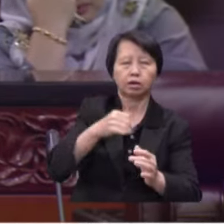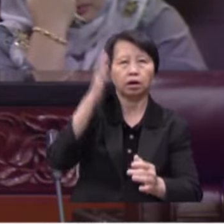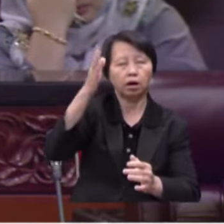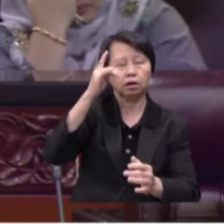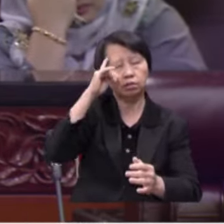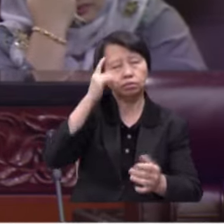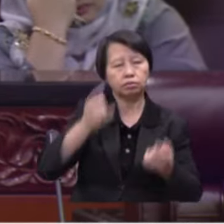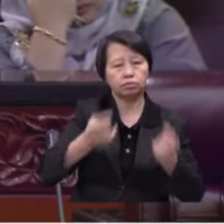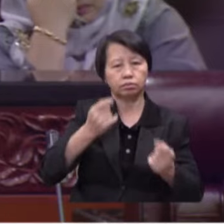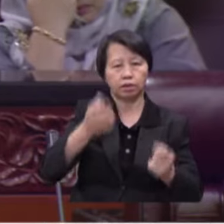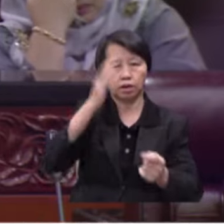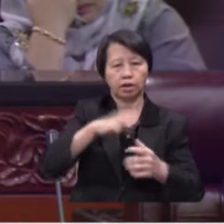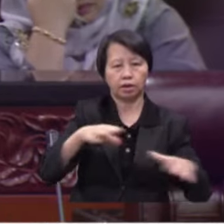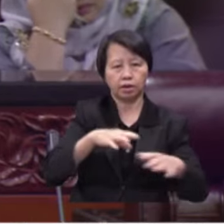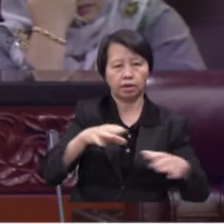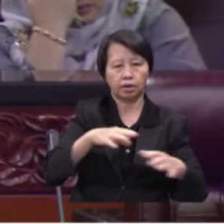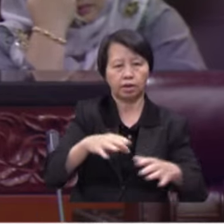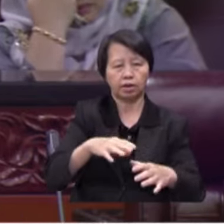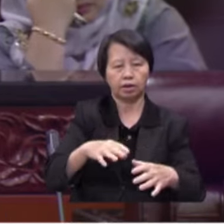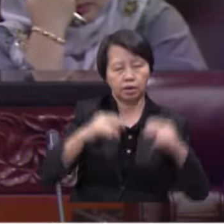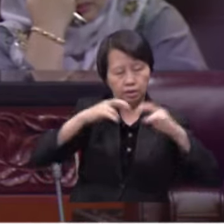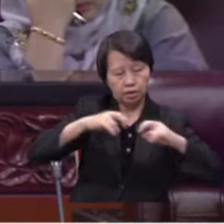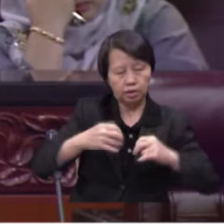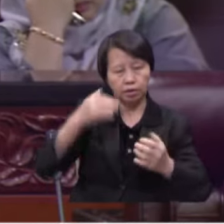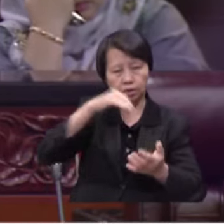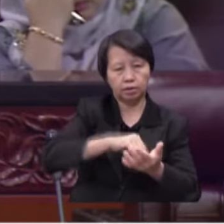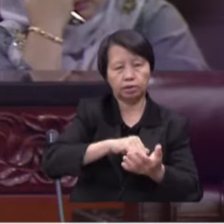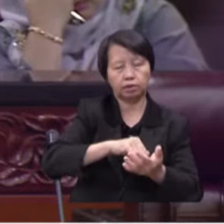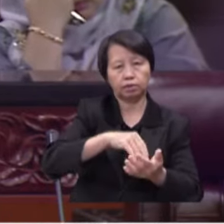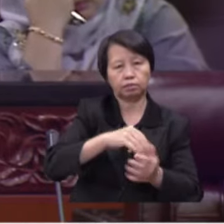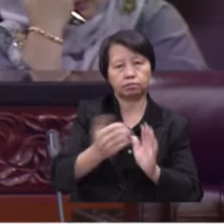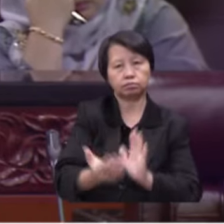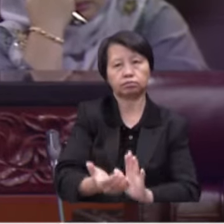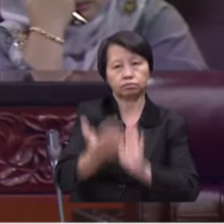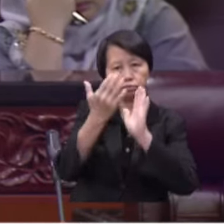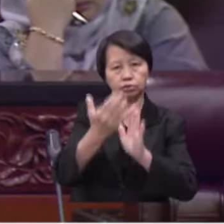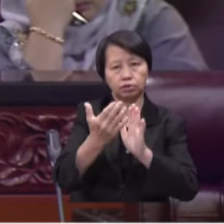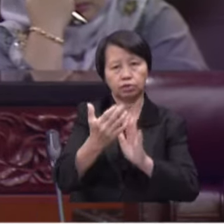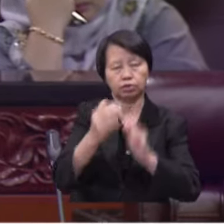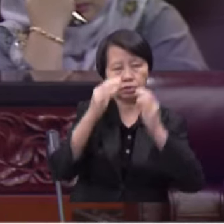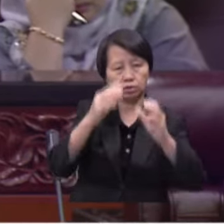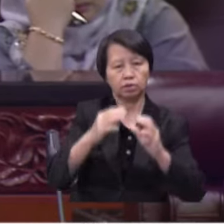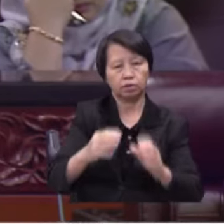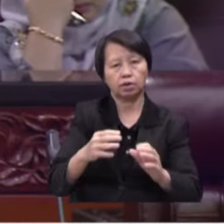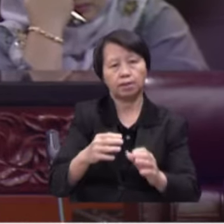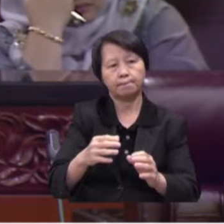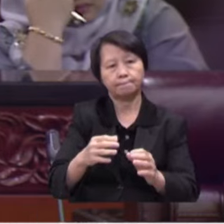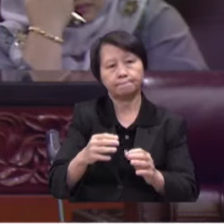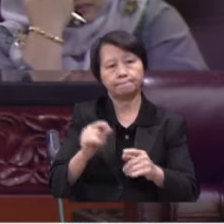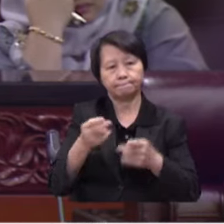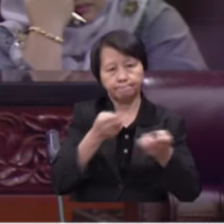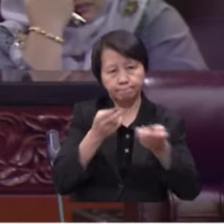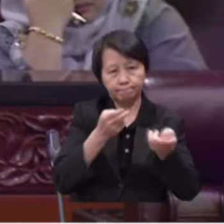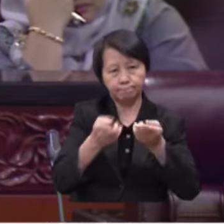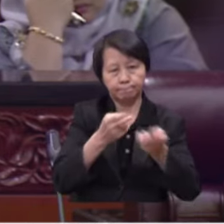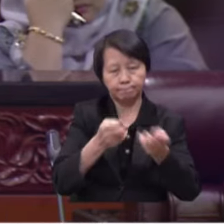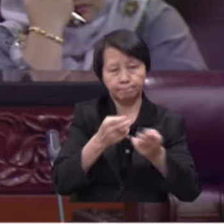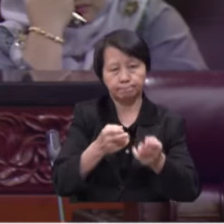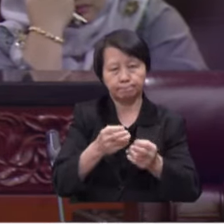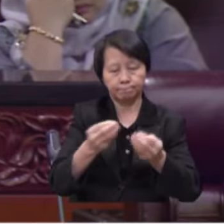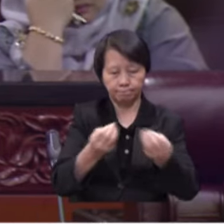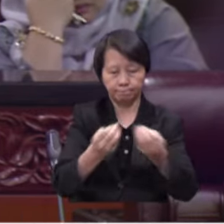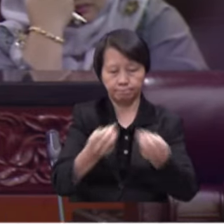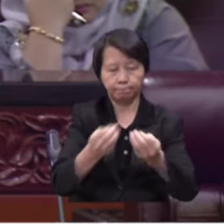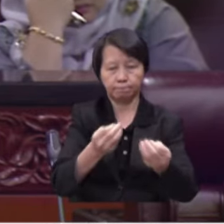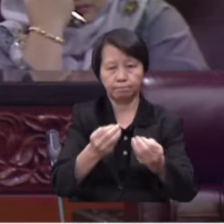dan juga membuat review eh terhadap pendekatan pengurusan manajer